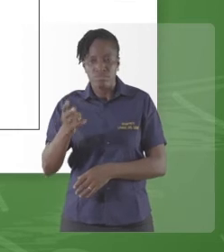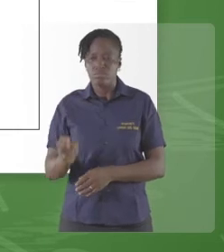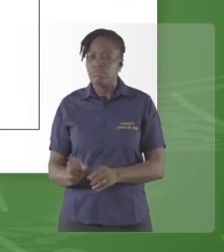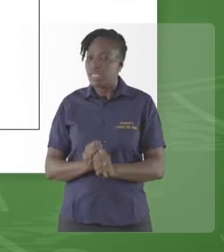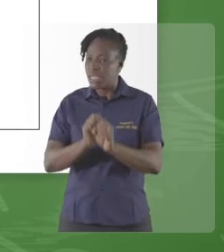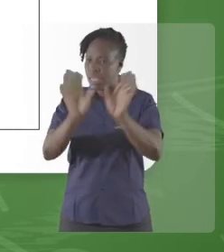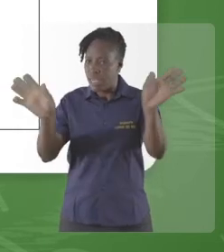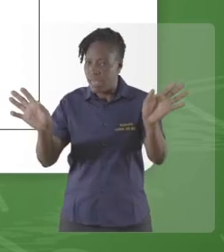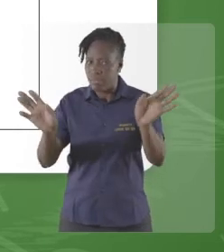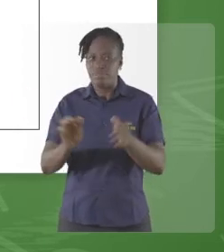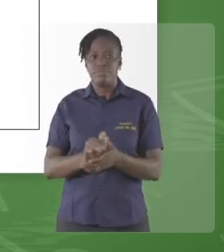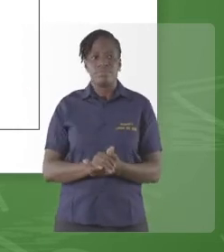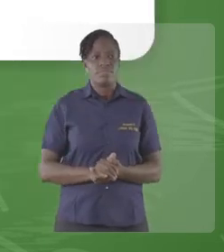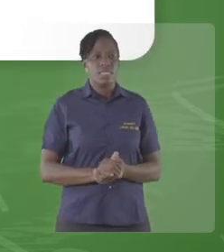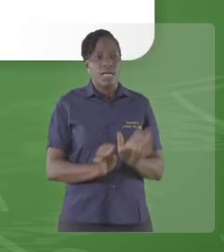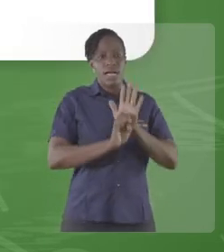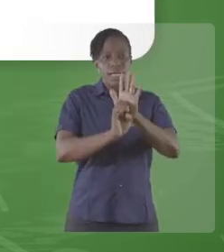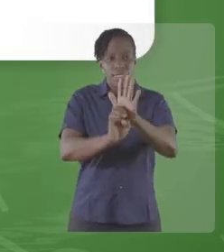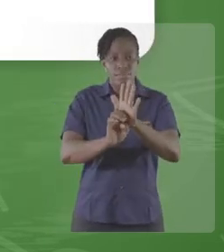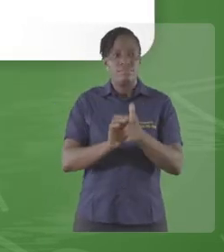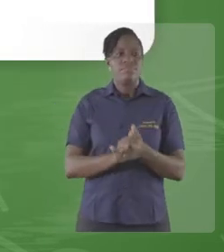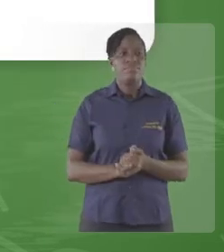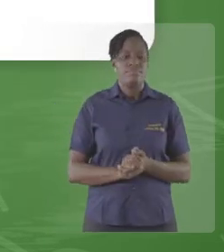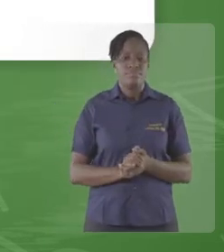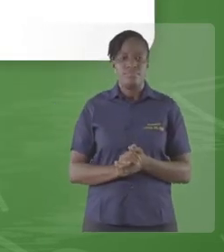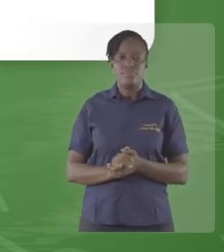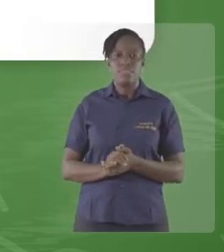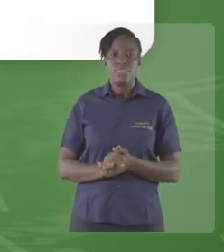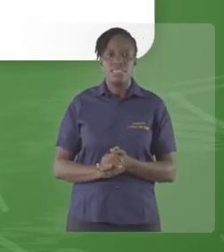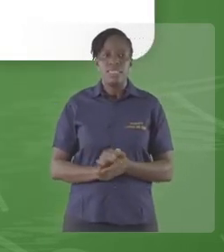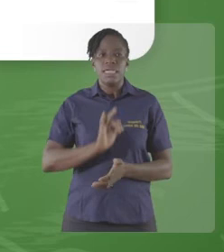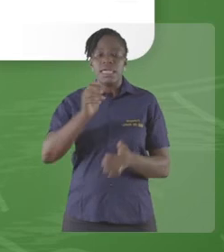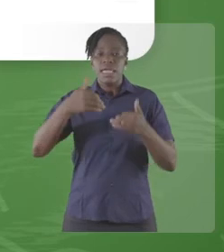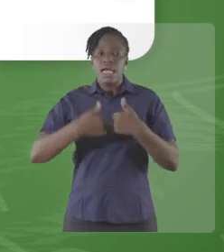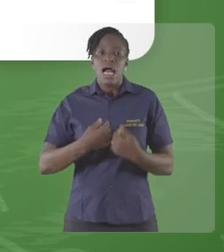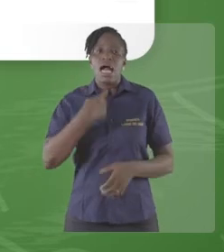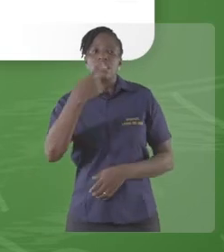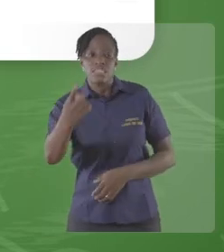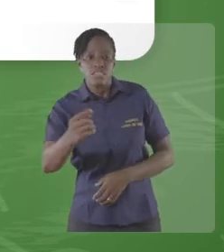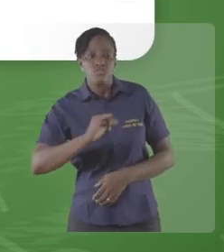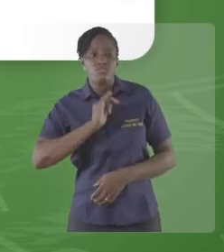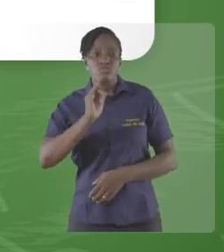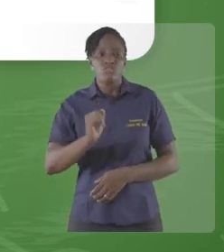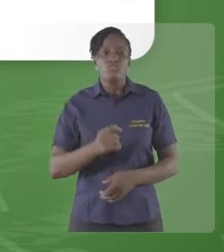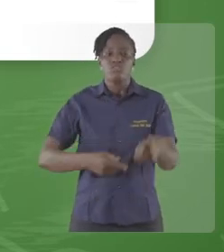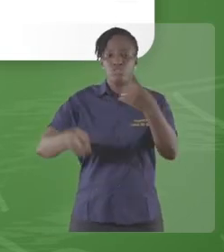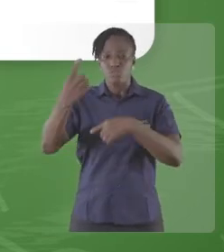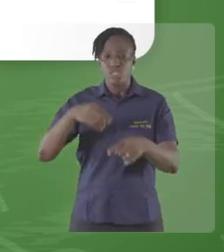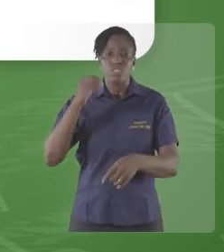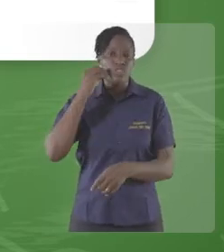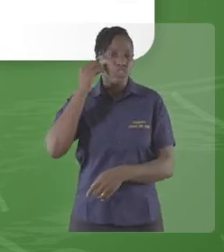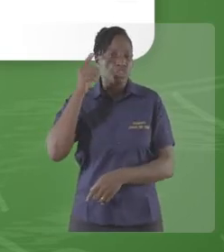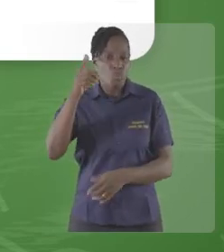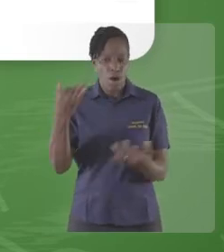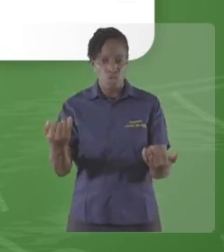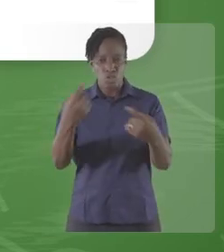cette semaine-là. Exemple, il a dit, je viens chez toi